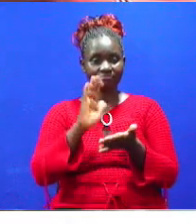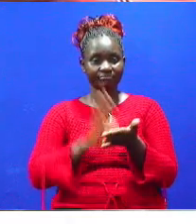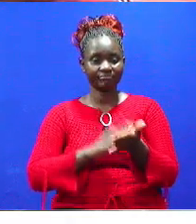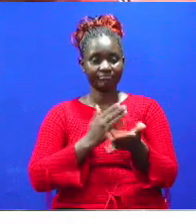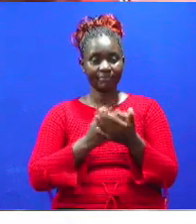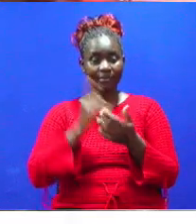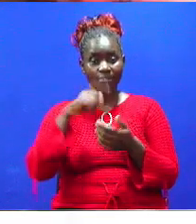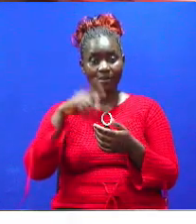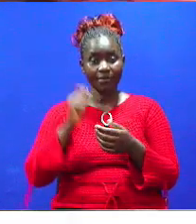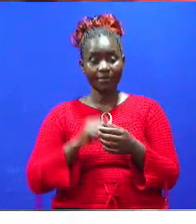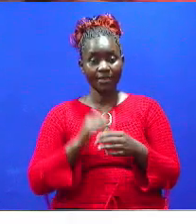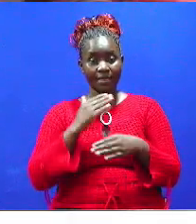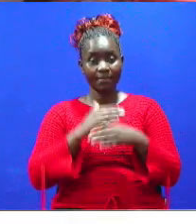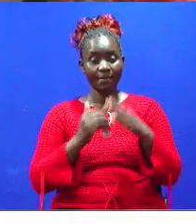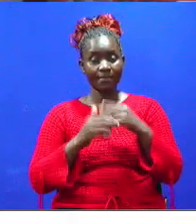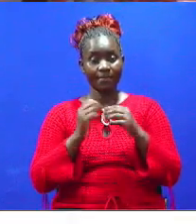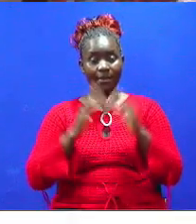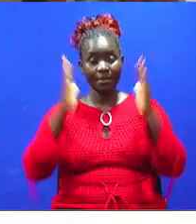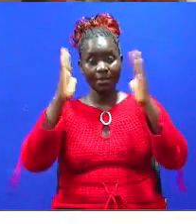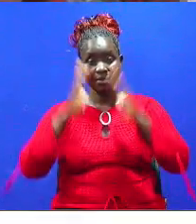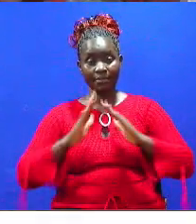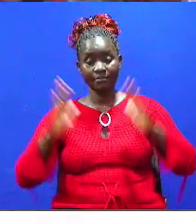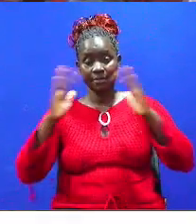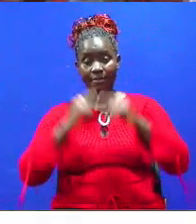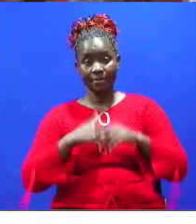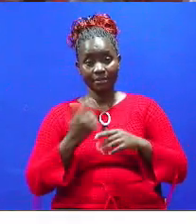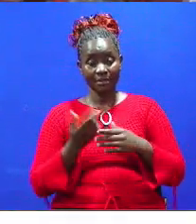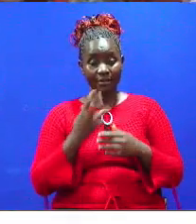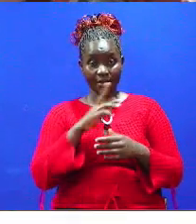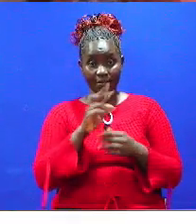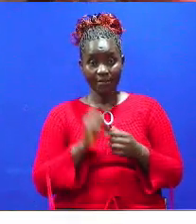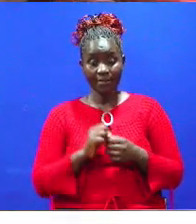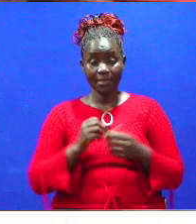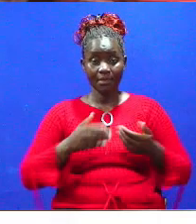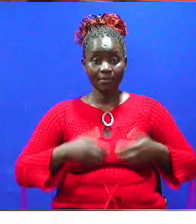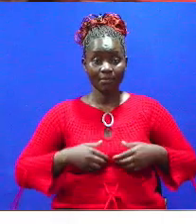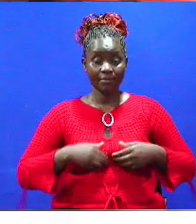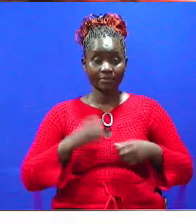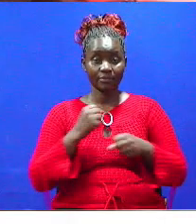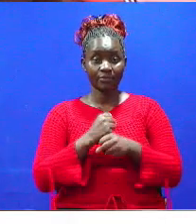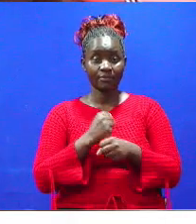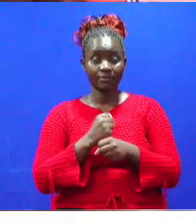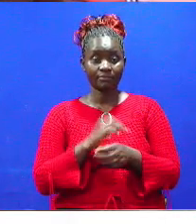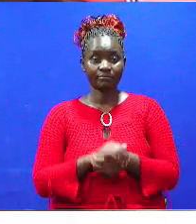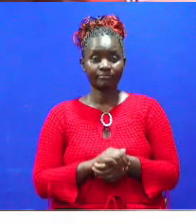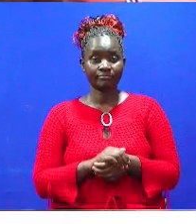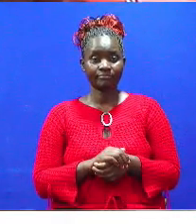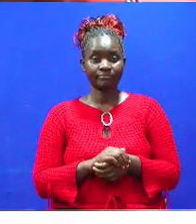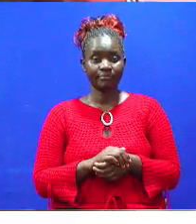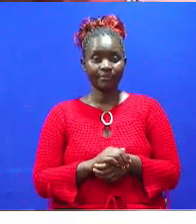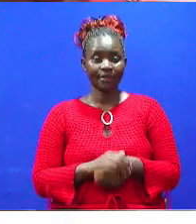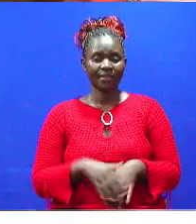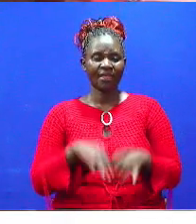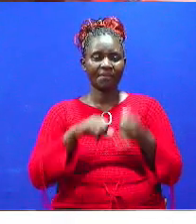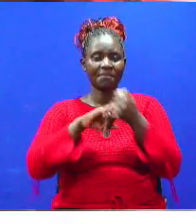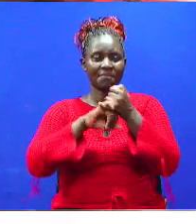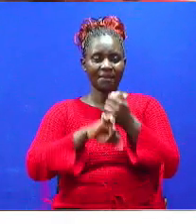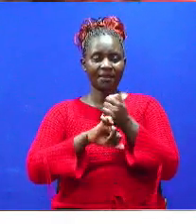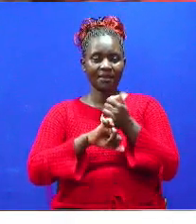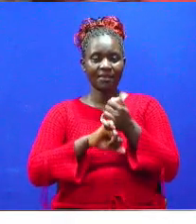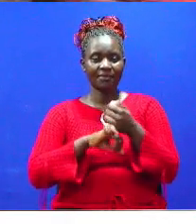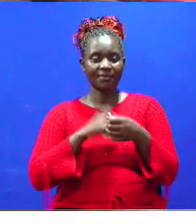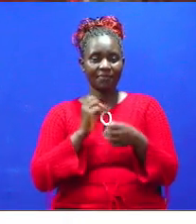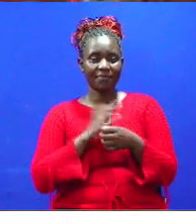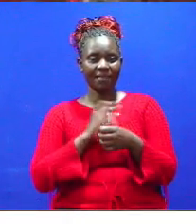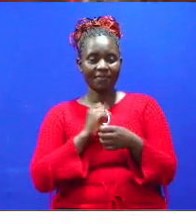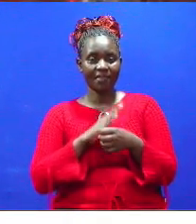kinyomba iho monto sinyere kwagajira kinyomba gibiye ko manyene aba muraba sinyirwe ko no no kunyoma asenge njobo bohete obugimo